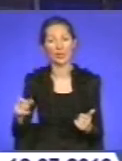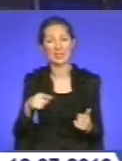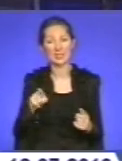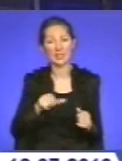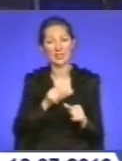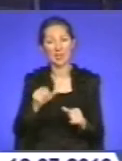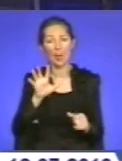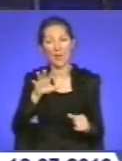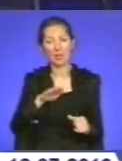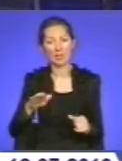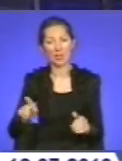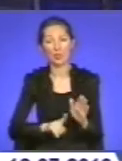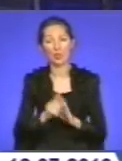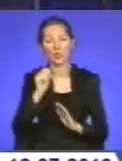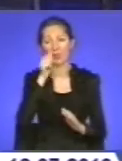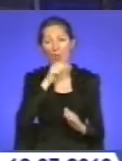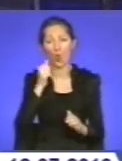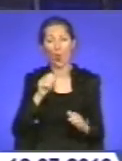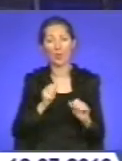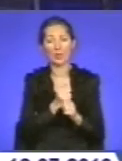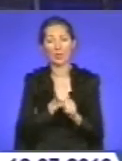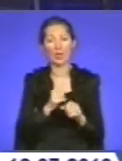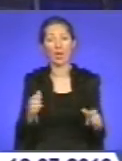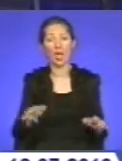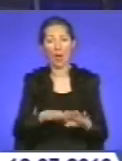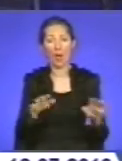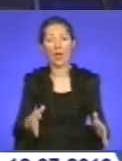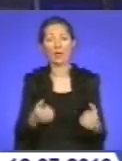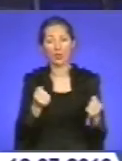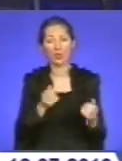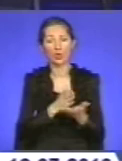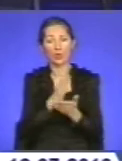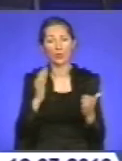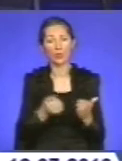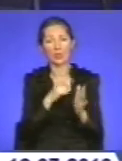року працівники рятувально-водолазної служби Тернопільської області врятували 7 людей.